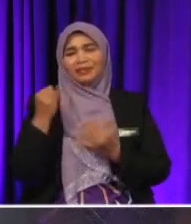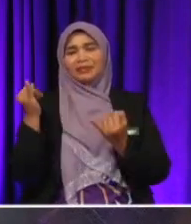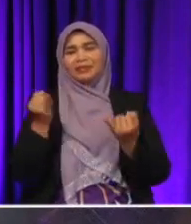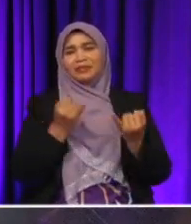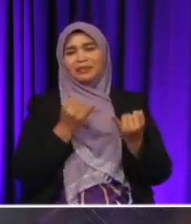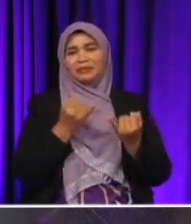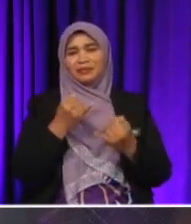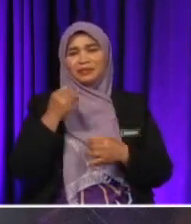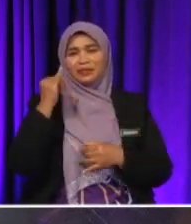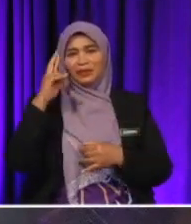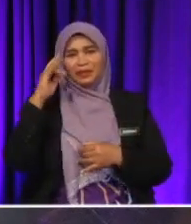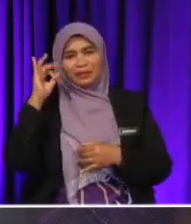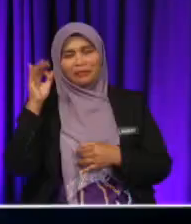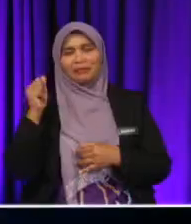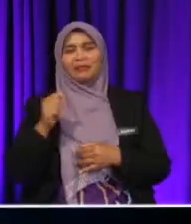cantik